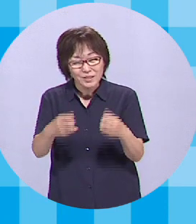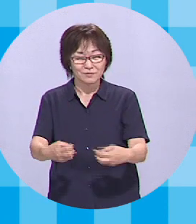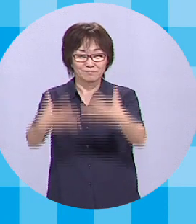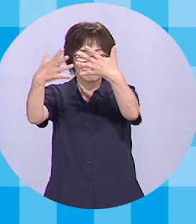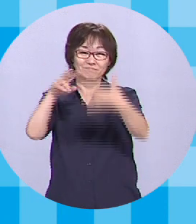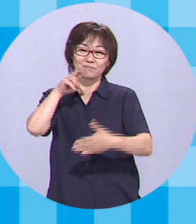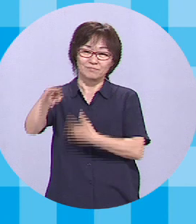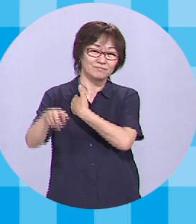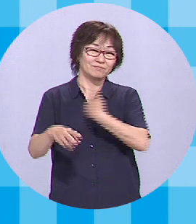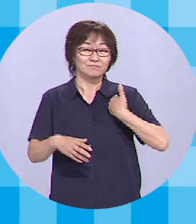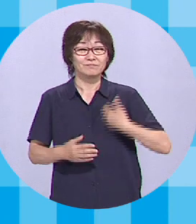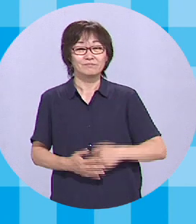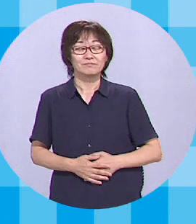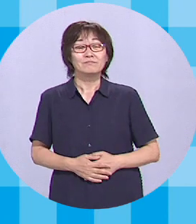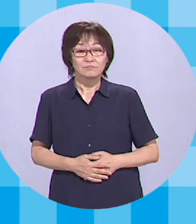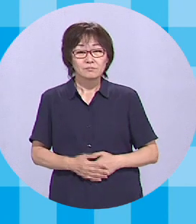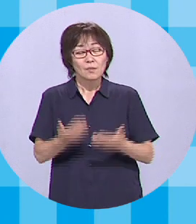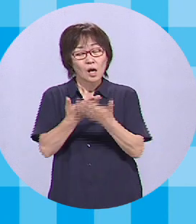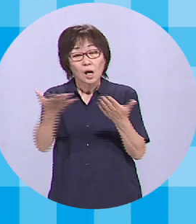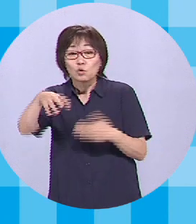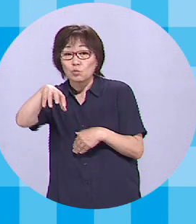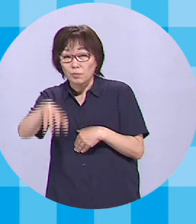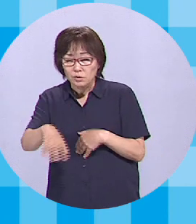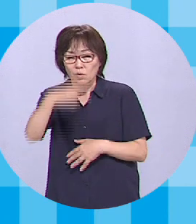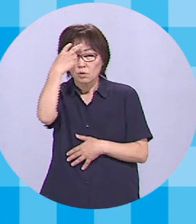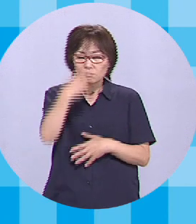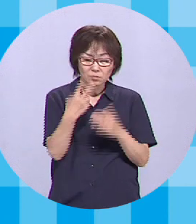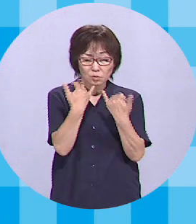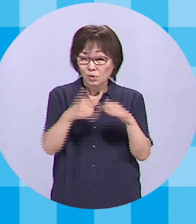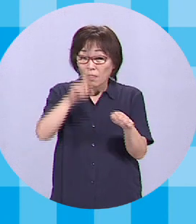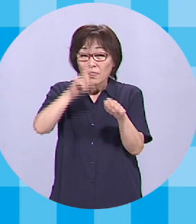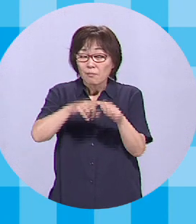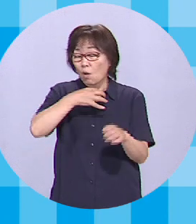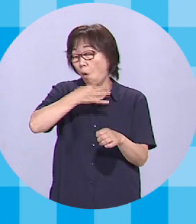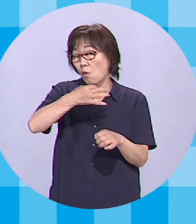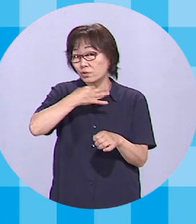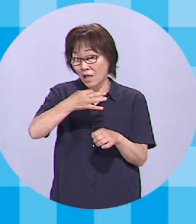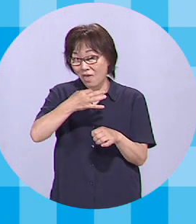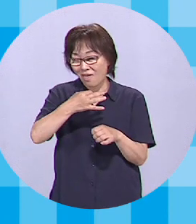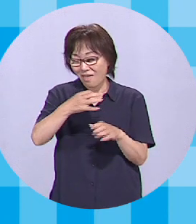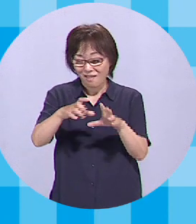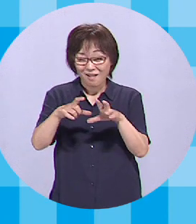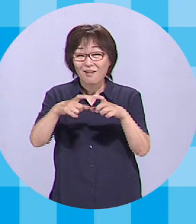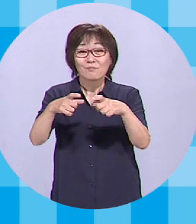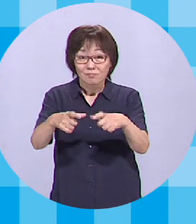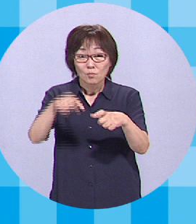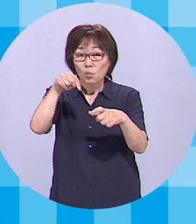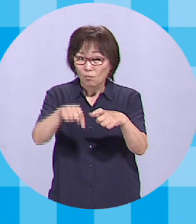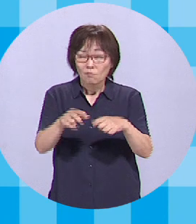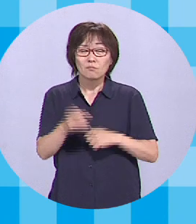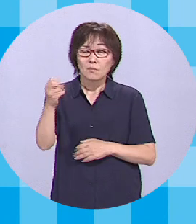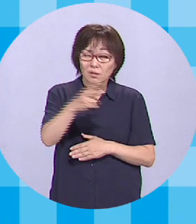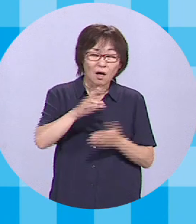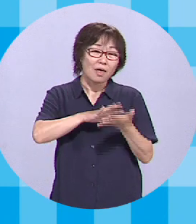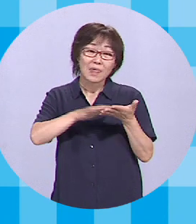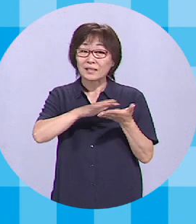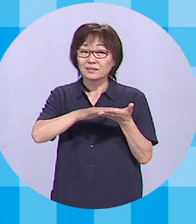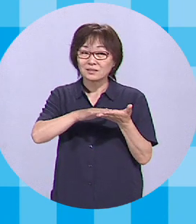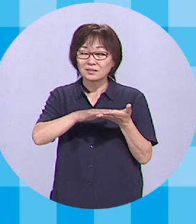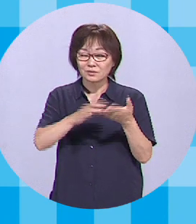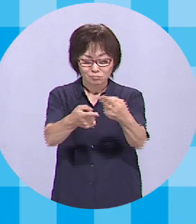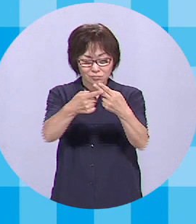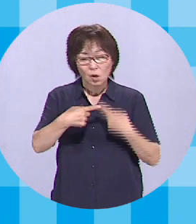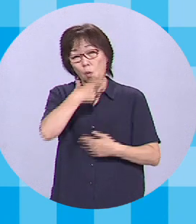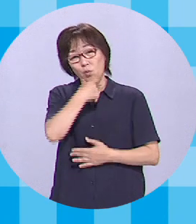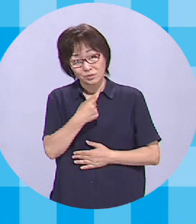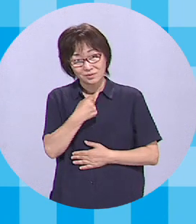ただけます。配布場所や目の不自由な方のための音声が入った CD デイジー版、展示版の郵送など、